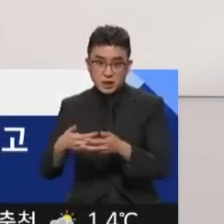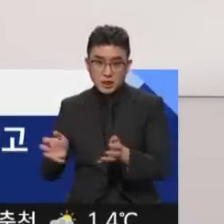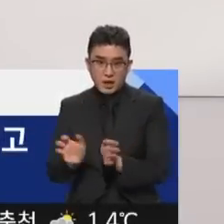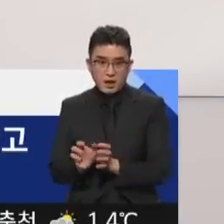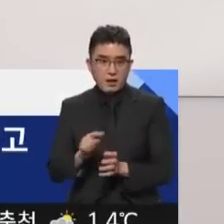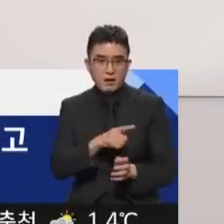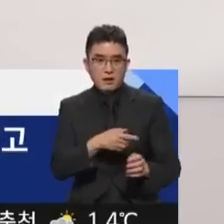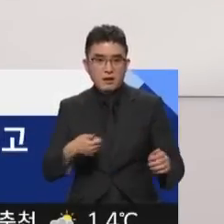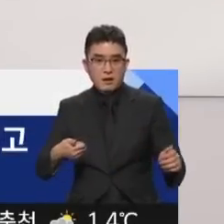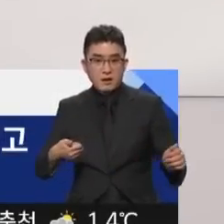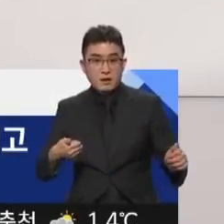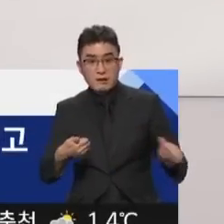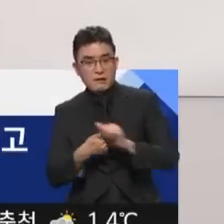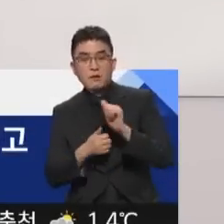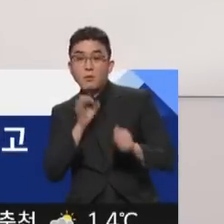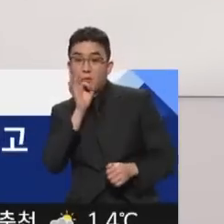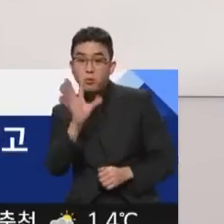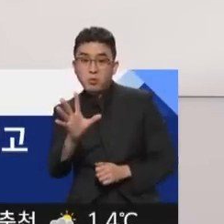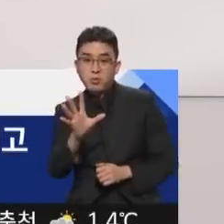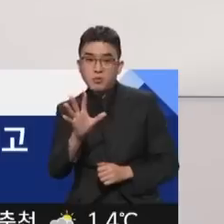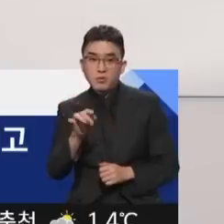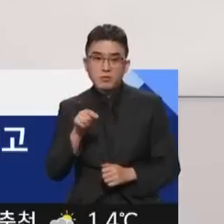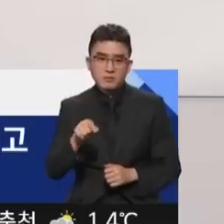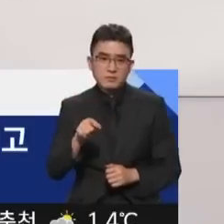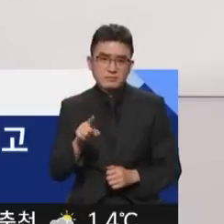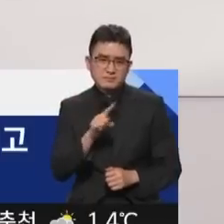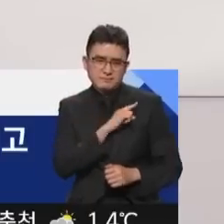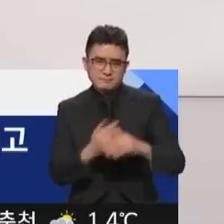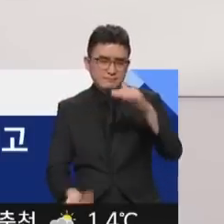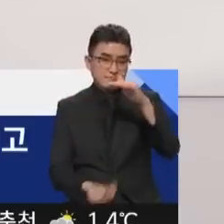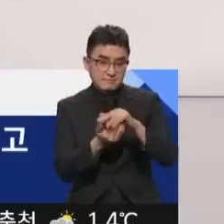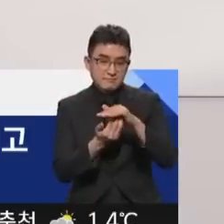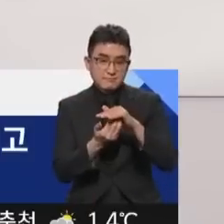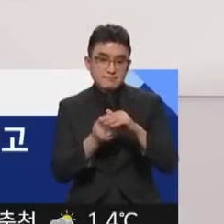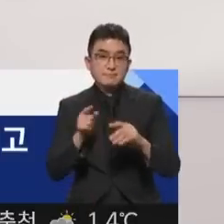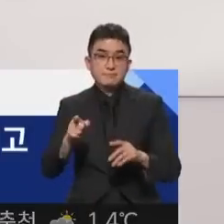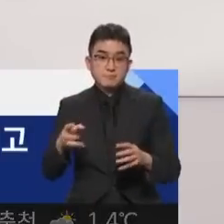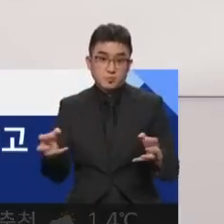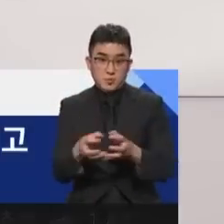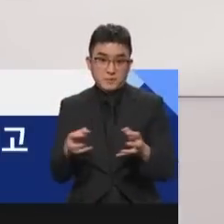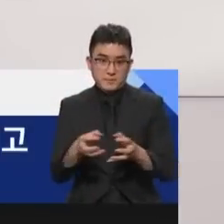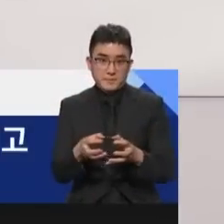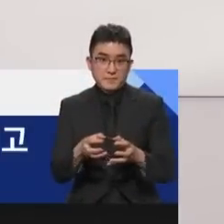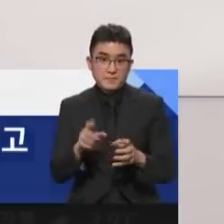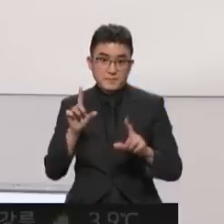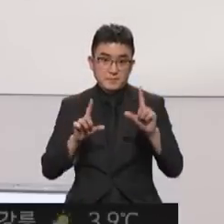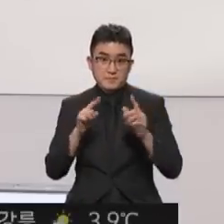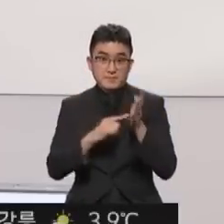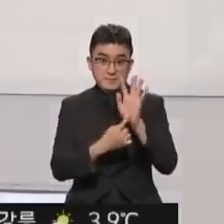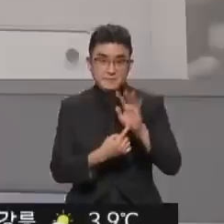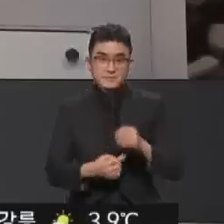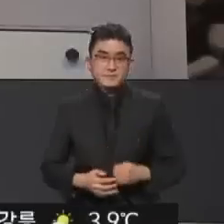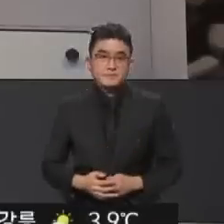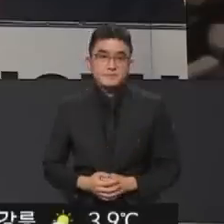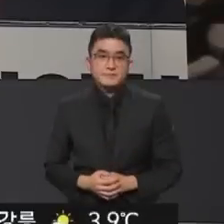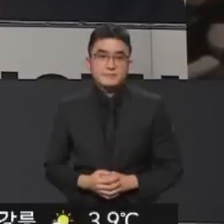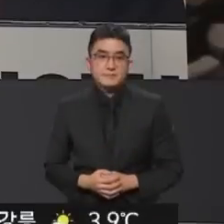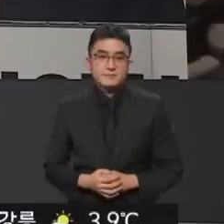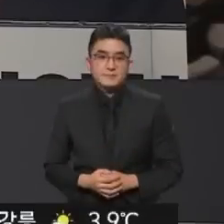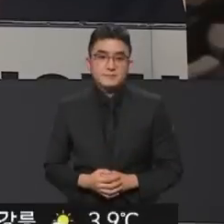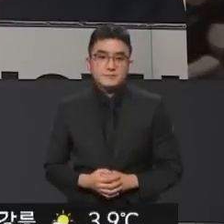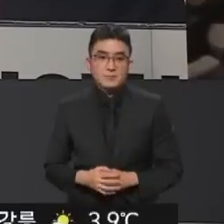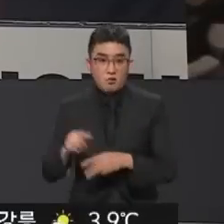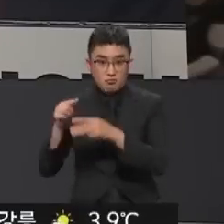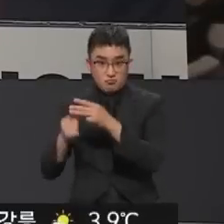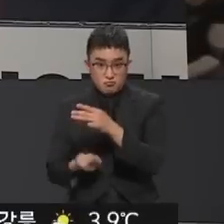흉내도 못 내고 따라올 수 없는 그런 최상의 조합이라는 그런 말씀 드리고 싶습니다. 네, 윤안